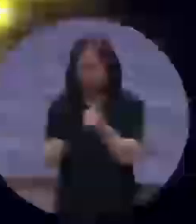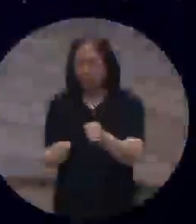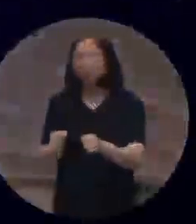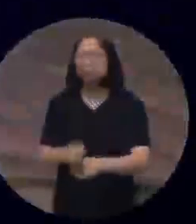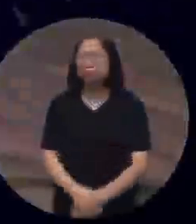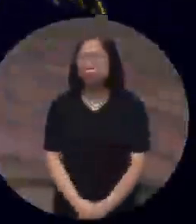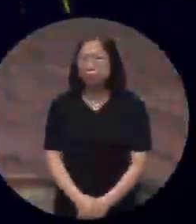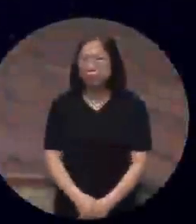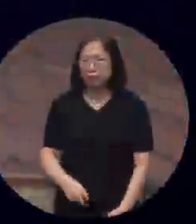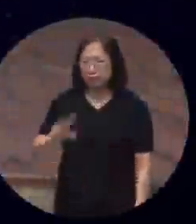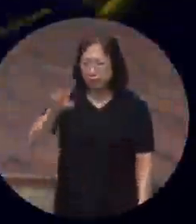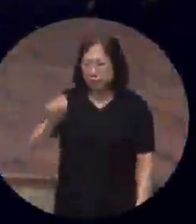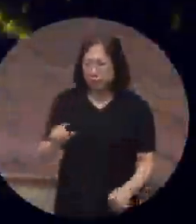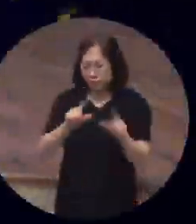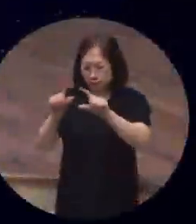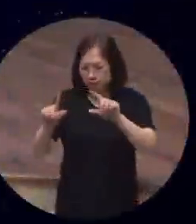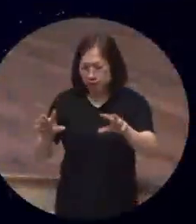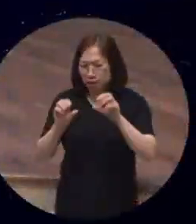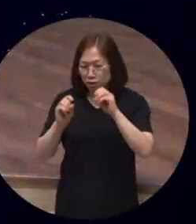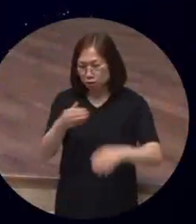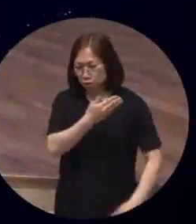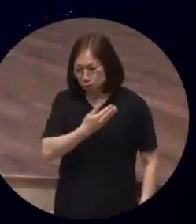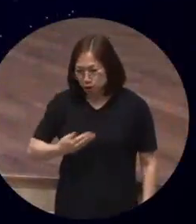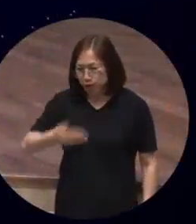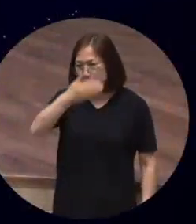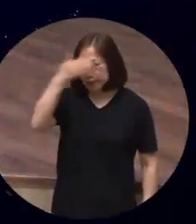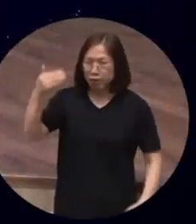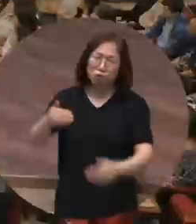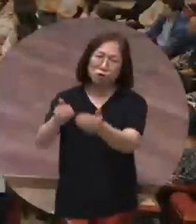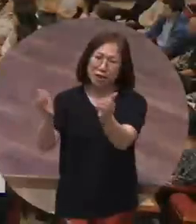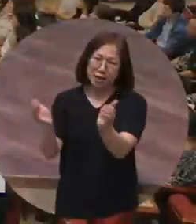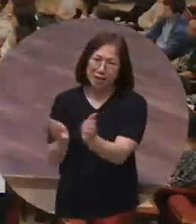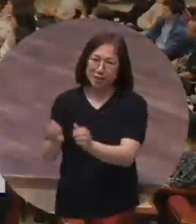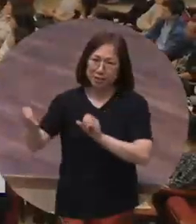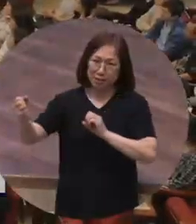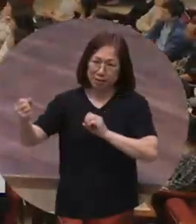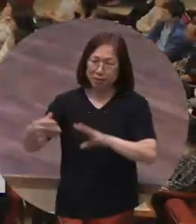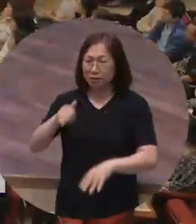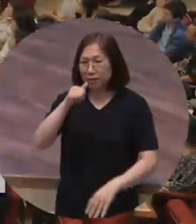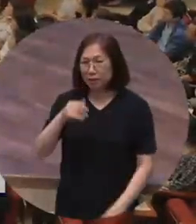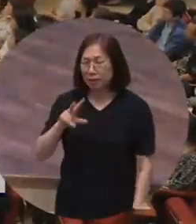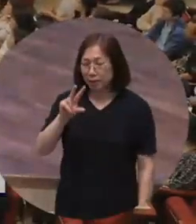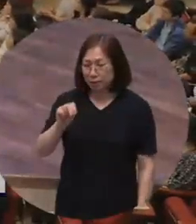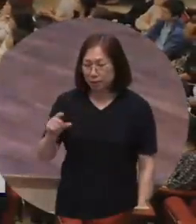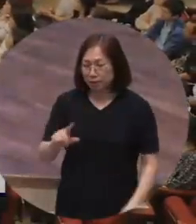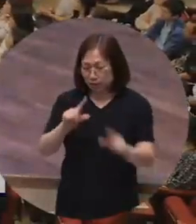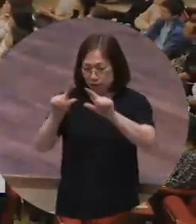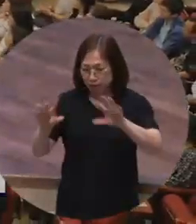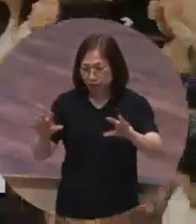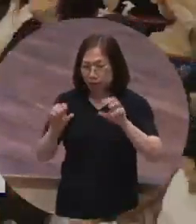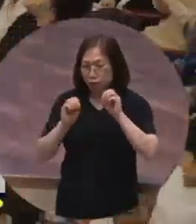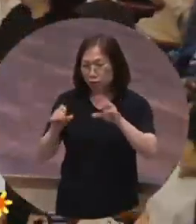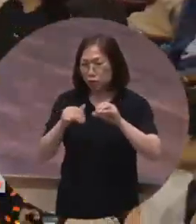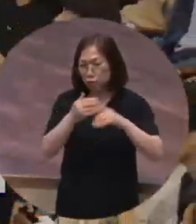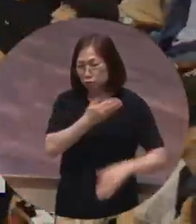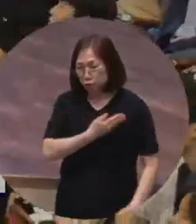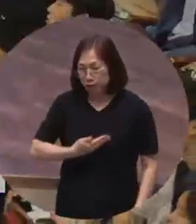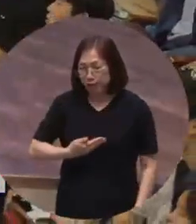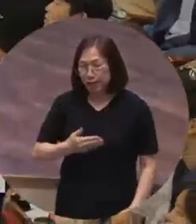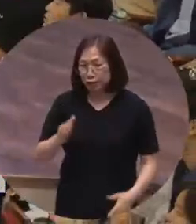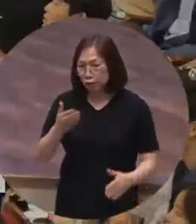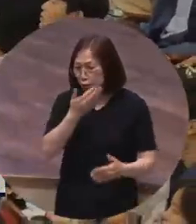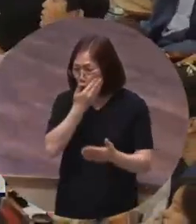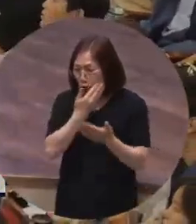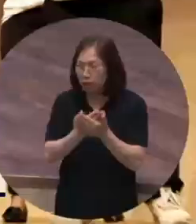2만 현장 전도제자를 향한 쿠람데오의 응답. 2만 현장 전도제자의 핵심, 바로 생명력